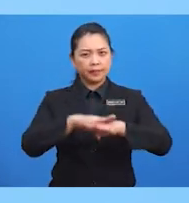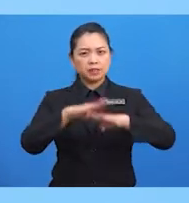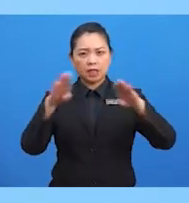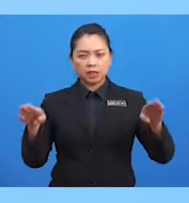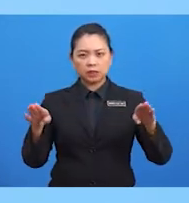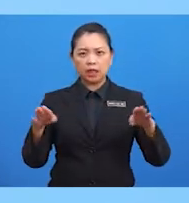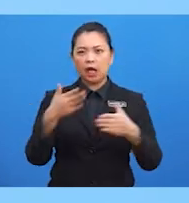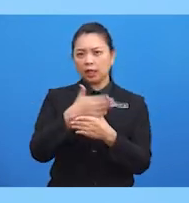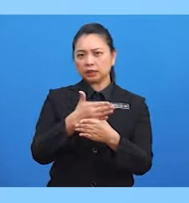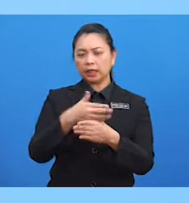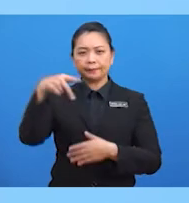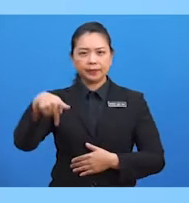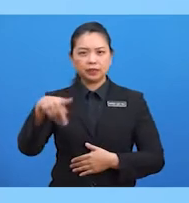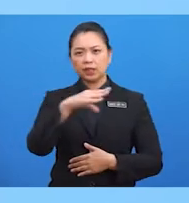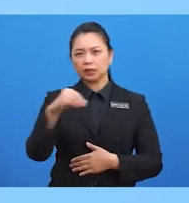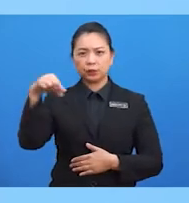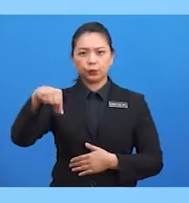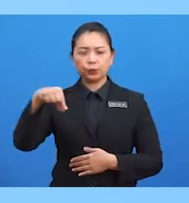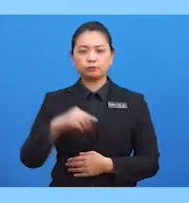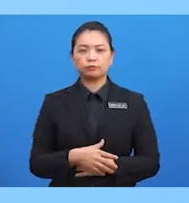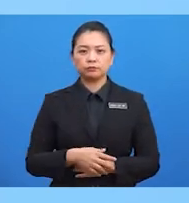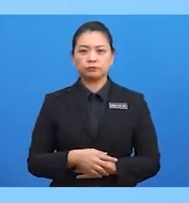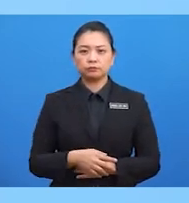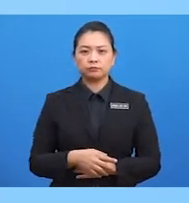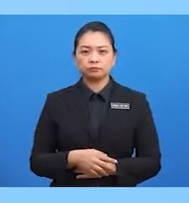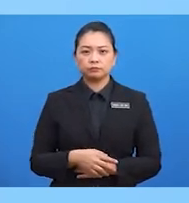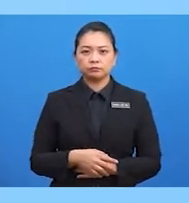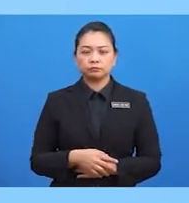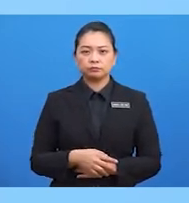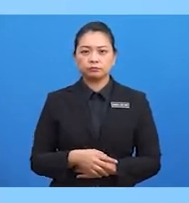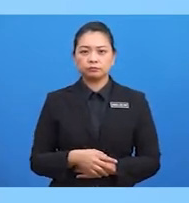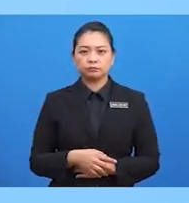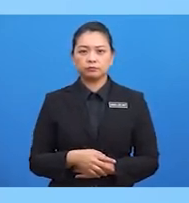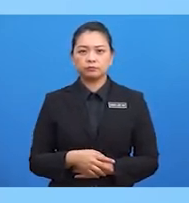Apakah perbezaan antara P dan Q?